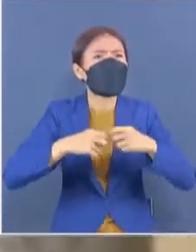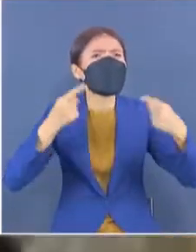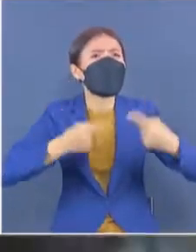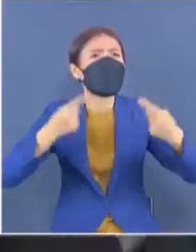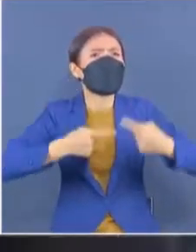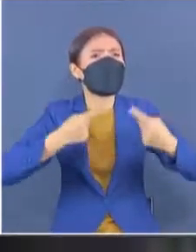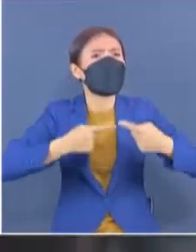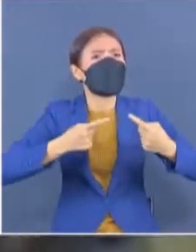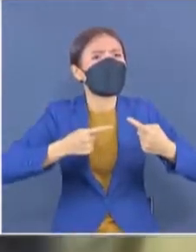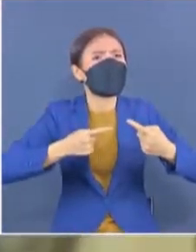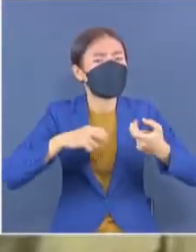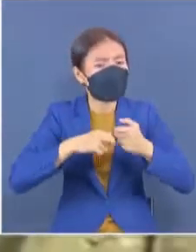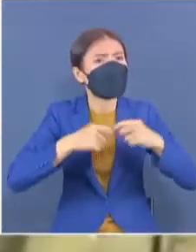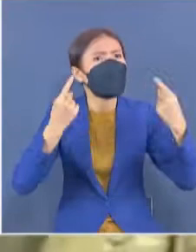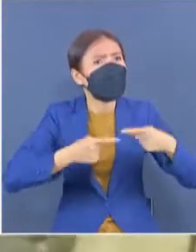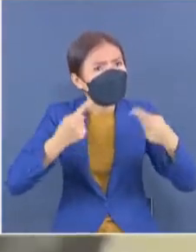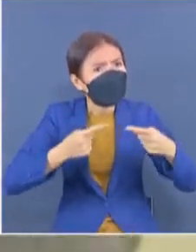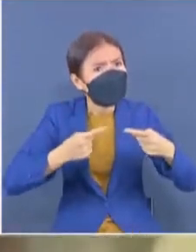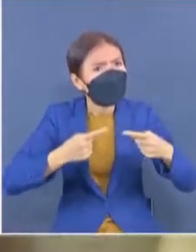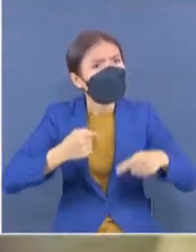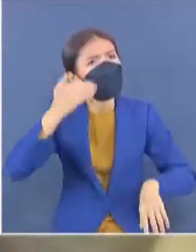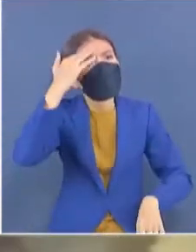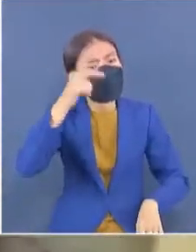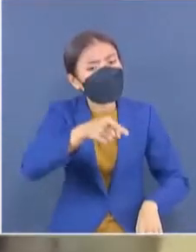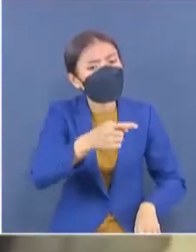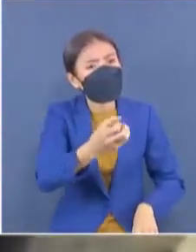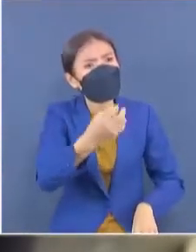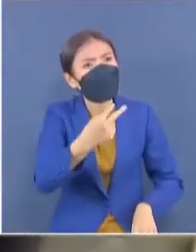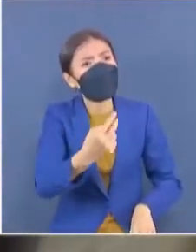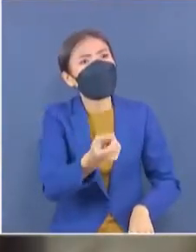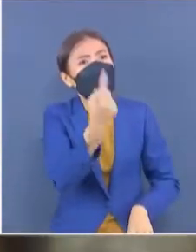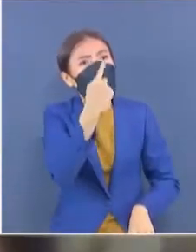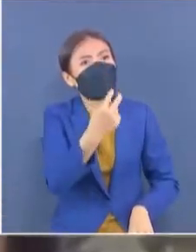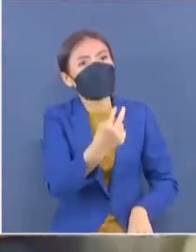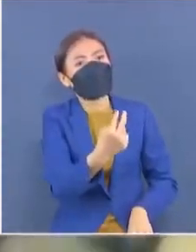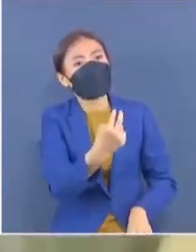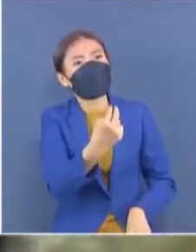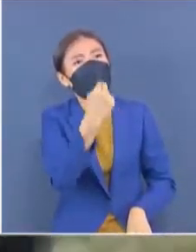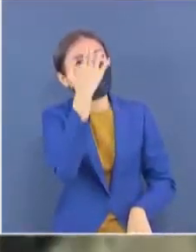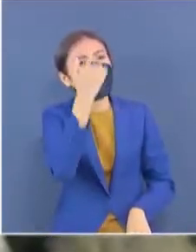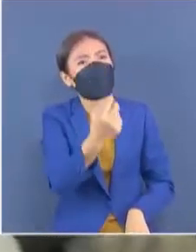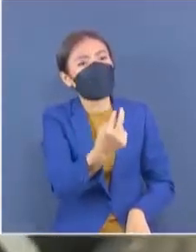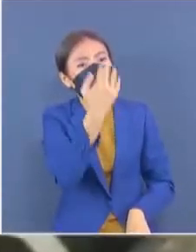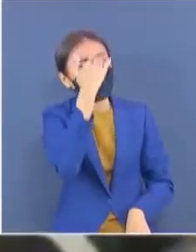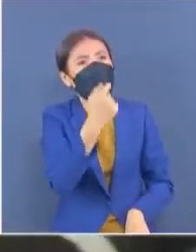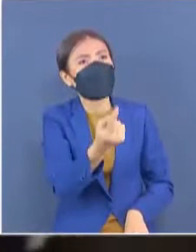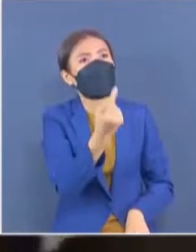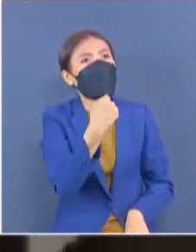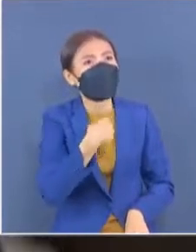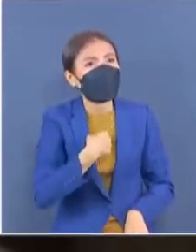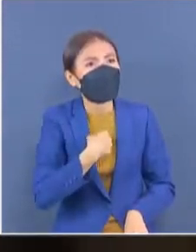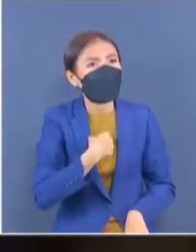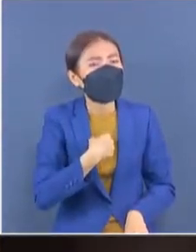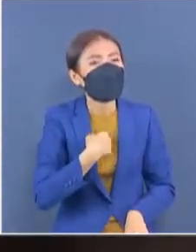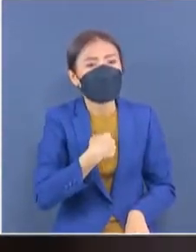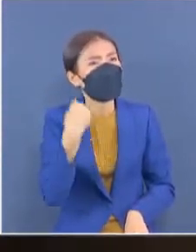กันเพราะว่าคู่กรณีอ้างว่าเขาเนี่ยไปมองหน้าและพยายามที่จะหาเรื่องกันมาอยู่หลายครั้งทีนี้ตัวเขาก็เลยชักช